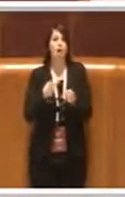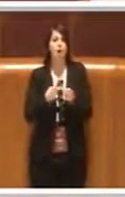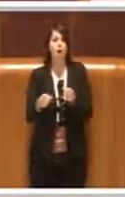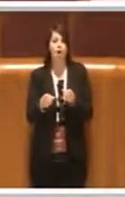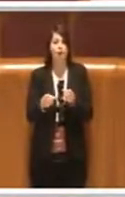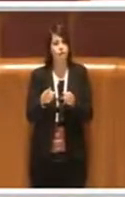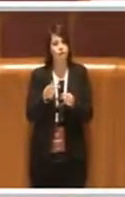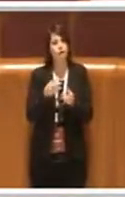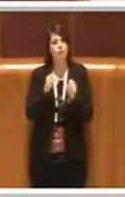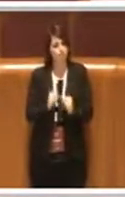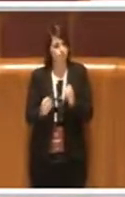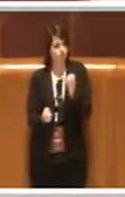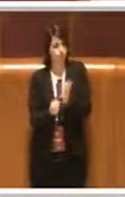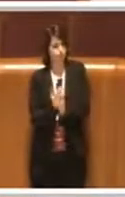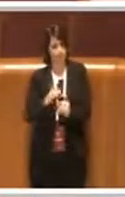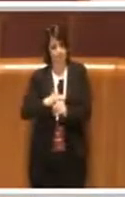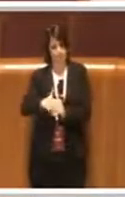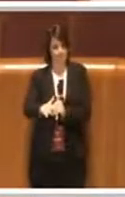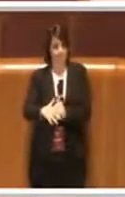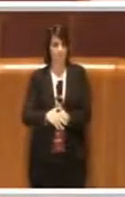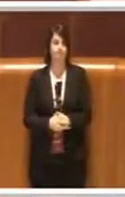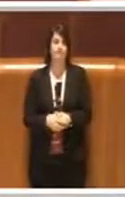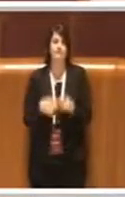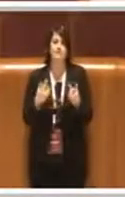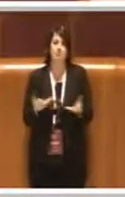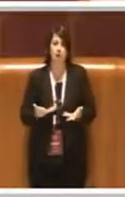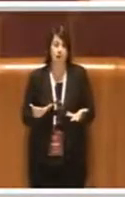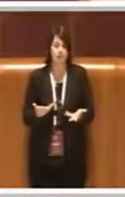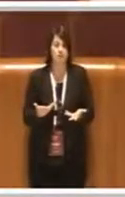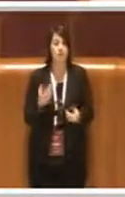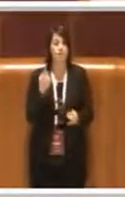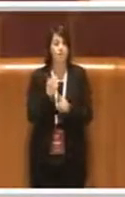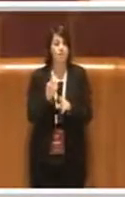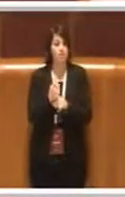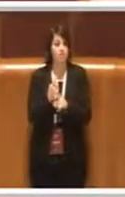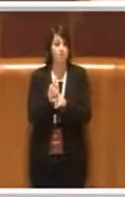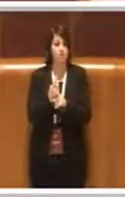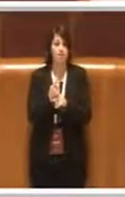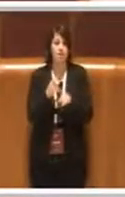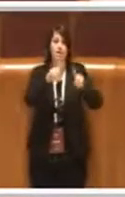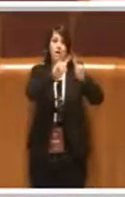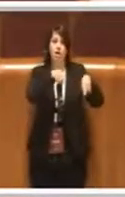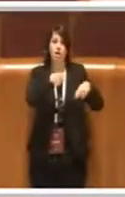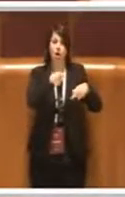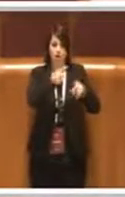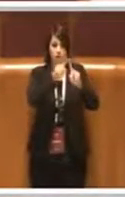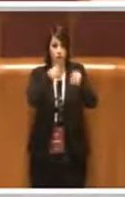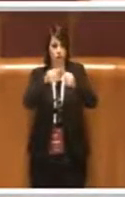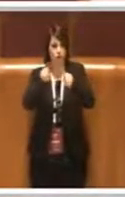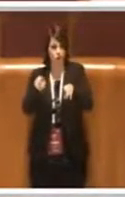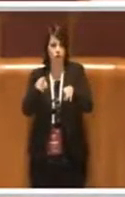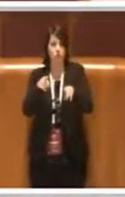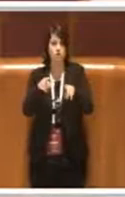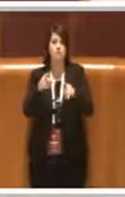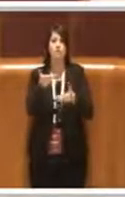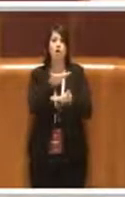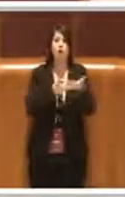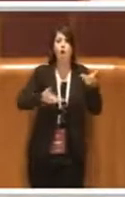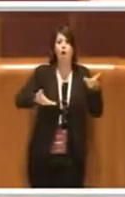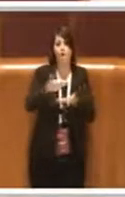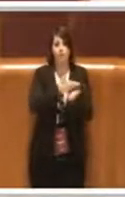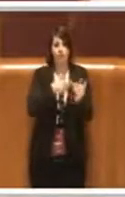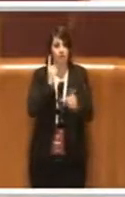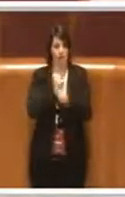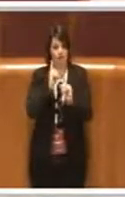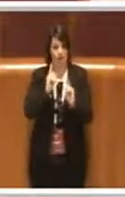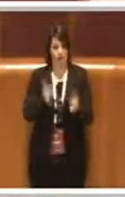appunto con la collaborazione di alcuni esercizi commerciali, l'avvio di una serie di iniziative che potranno